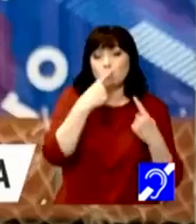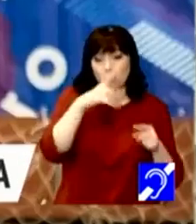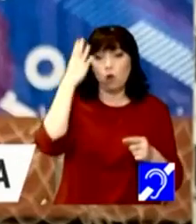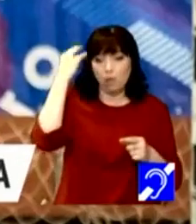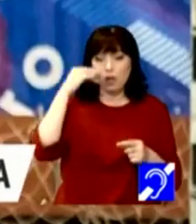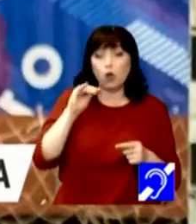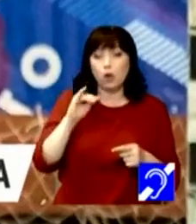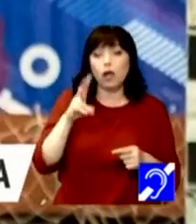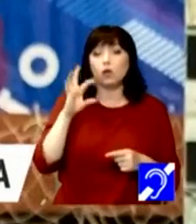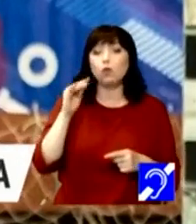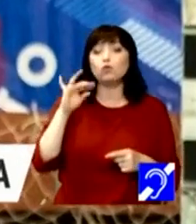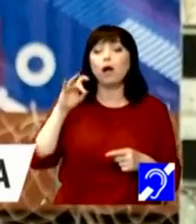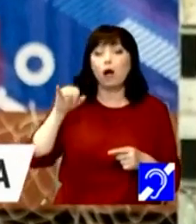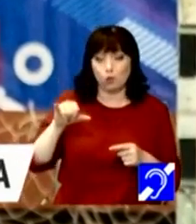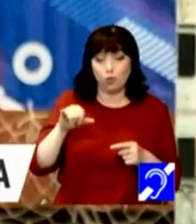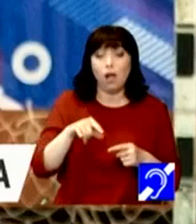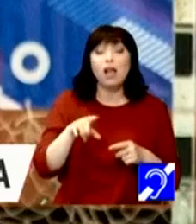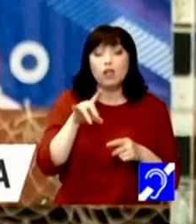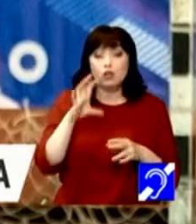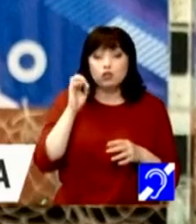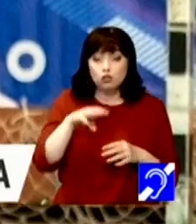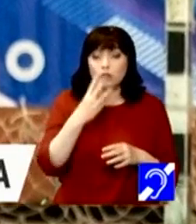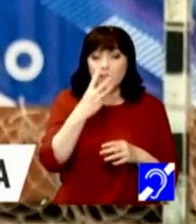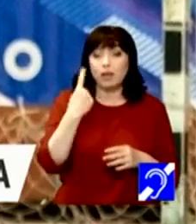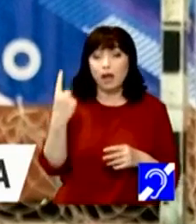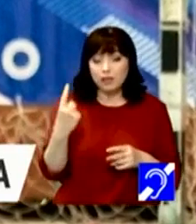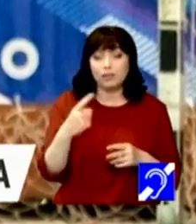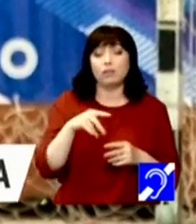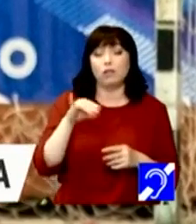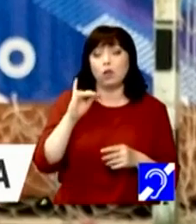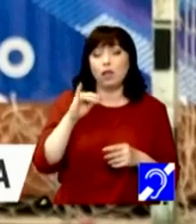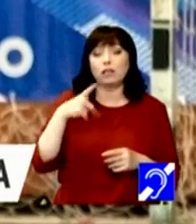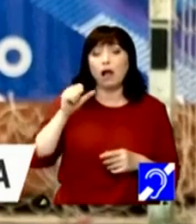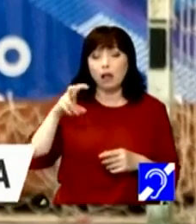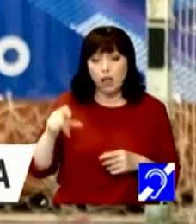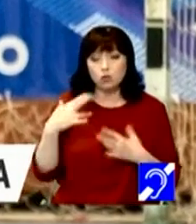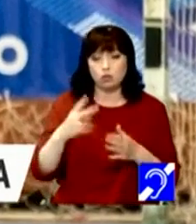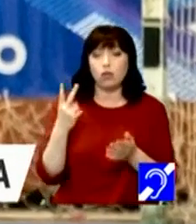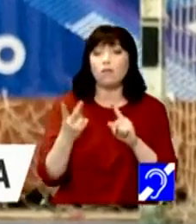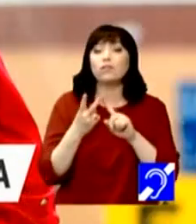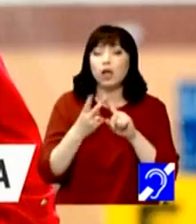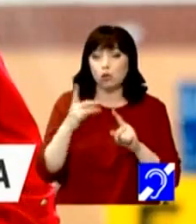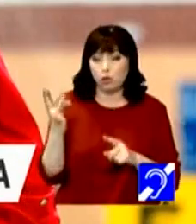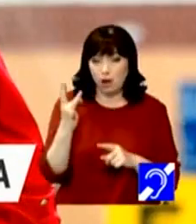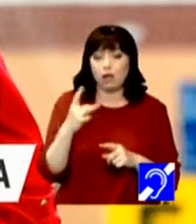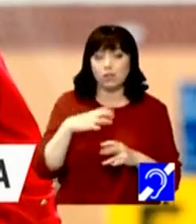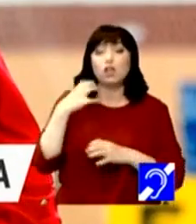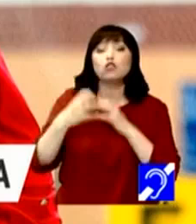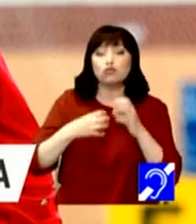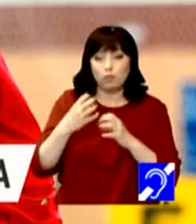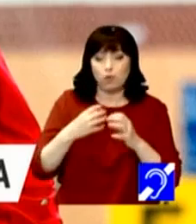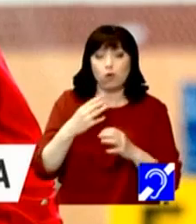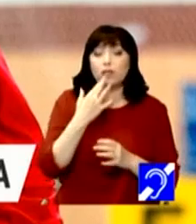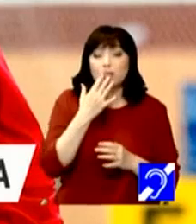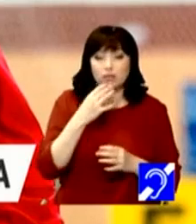basarabean, Iunian Cojocaru. Cu scorul de 3-1 la general, United Galați a devenit pentru a doua oară în istorie campioană